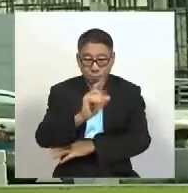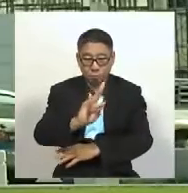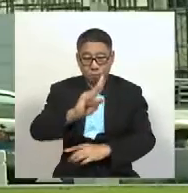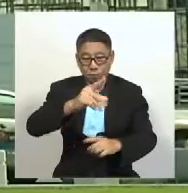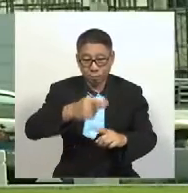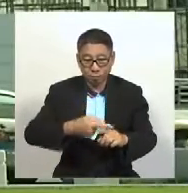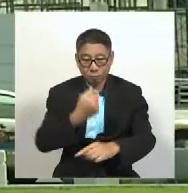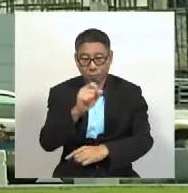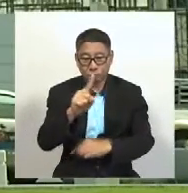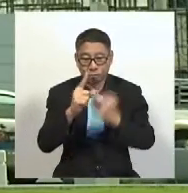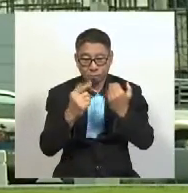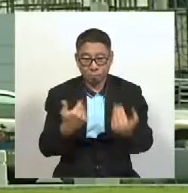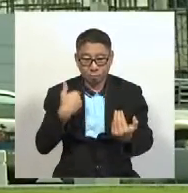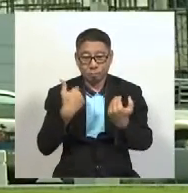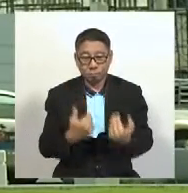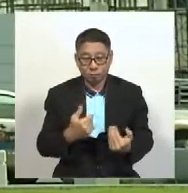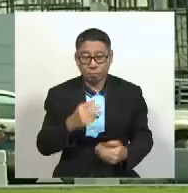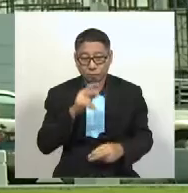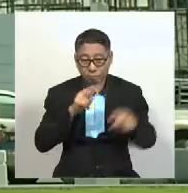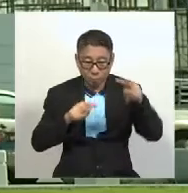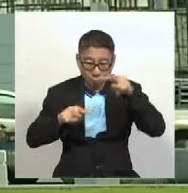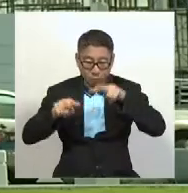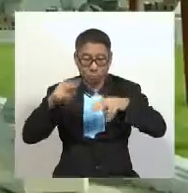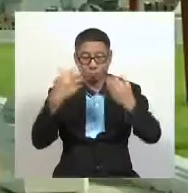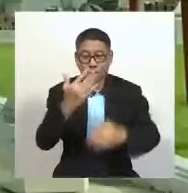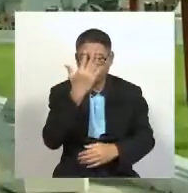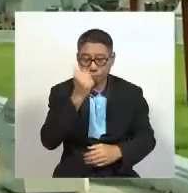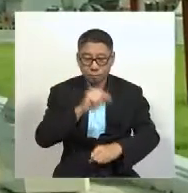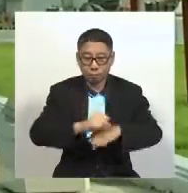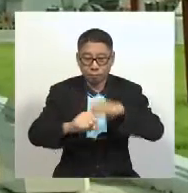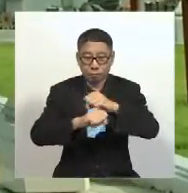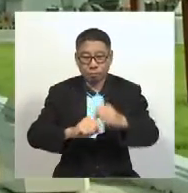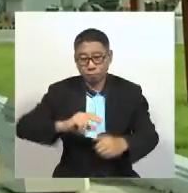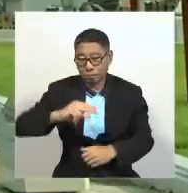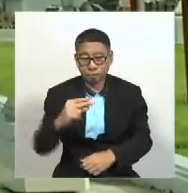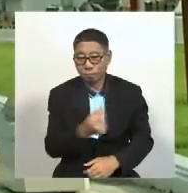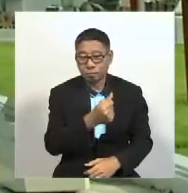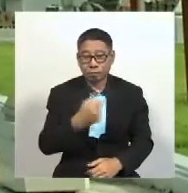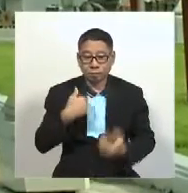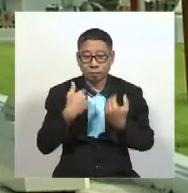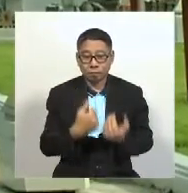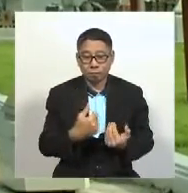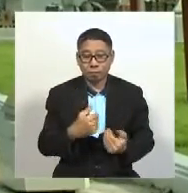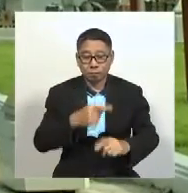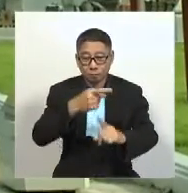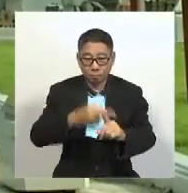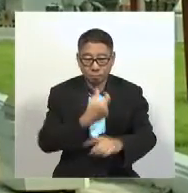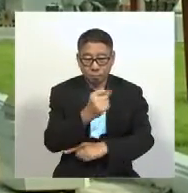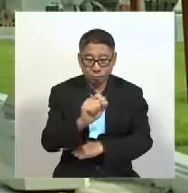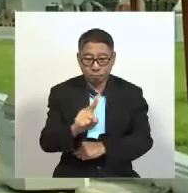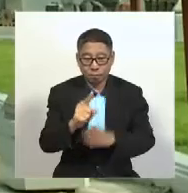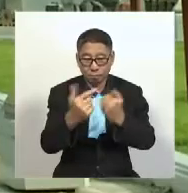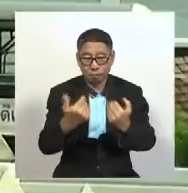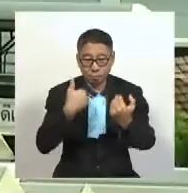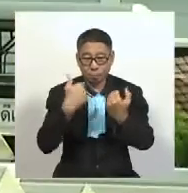ายนนี้ด้วยนะคะเพราะว่าก็มีการตั้งข้อสังเกตว่าทำไมการก่อสร้างจึงเกิดขึ้นเร็วนะคะเนื่องจากว่าในเดือนพฤศจิกาย